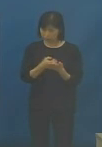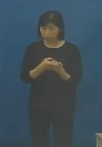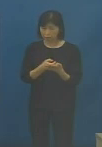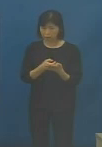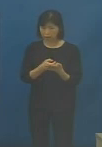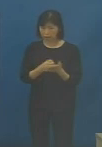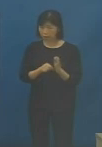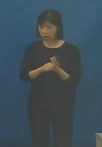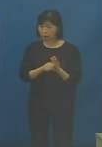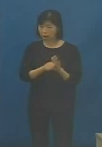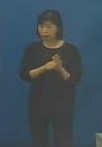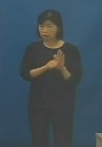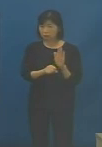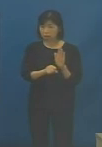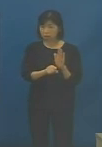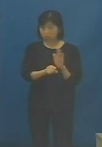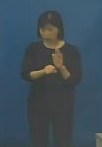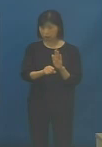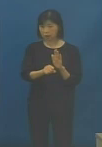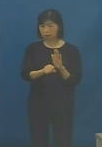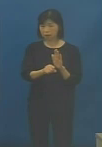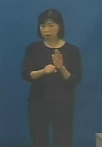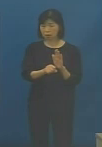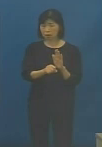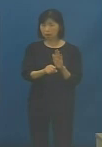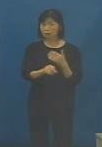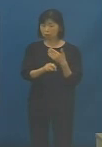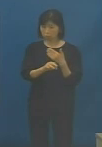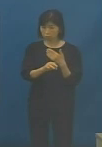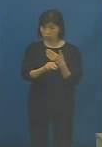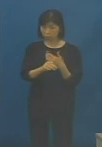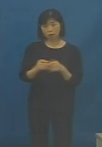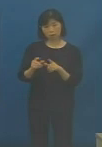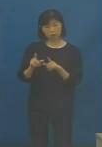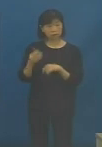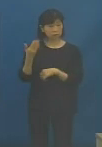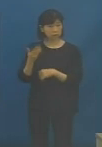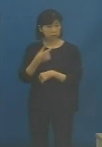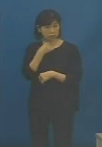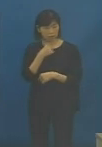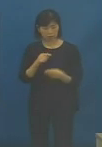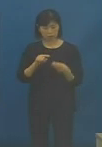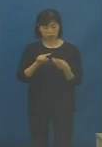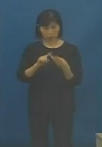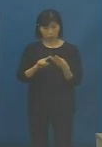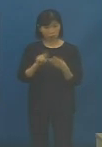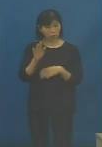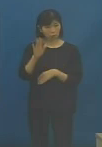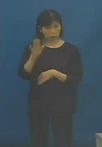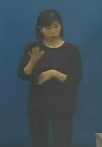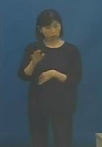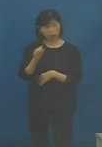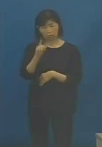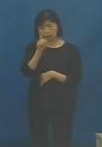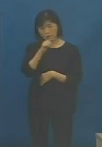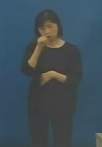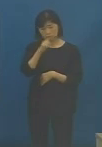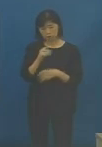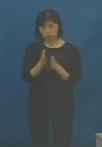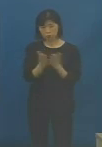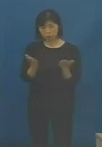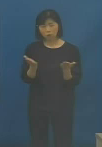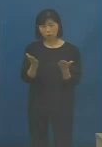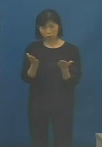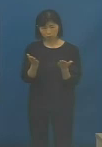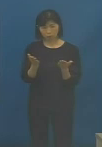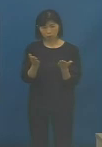てお聞きしたいのと、もう一点すみません、県がこれからも有害図書を指定すれば、そのサイトで販